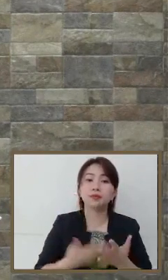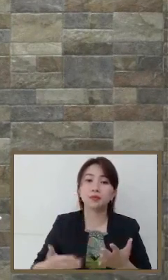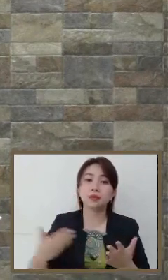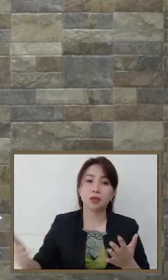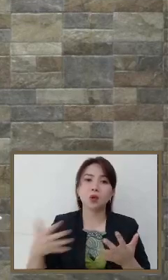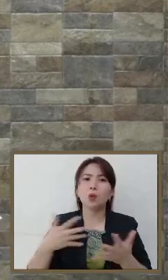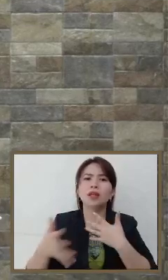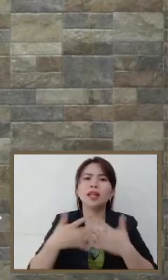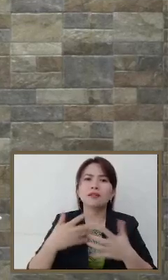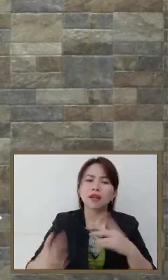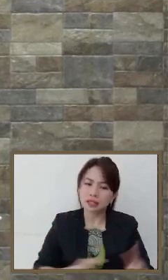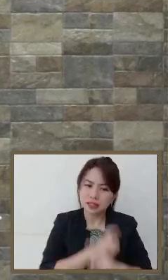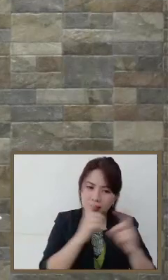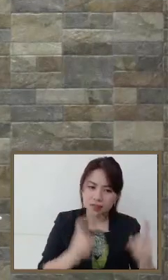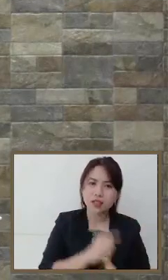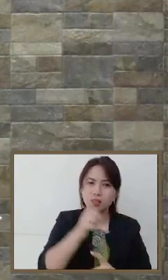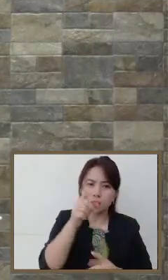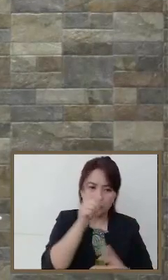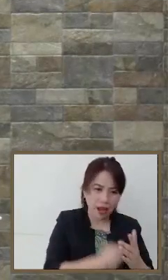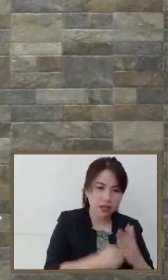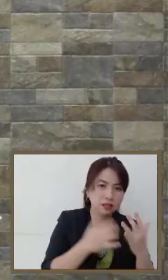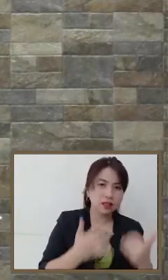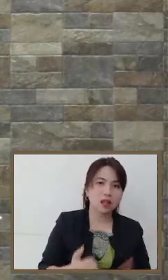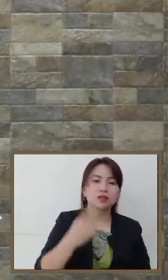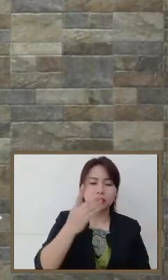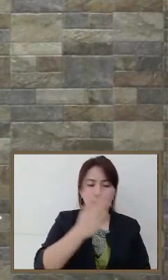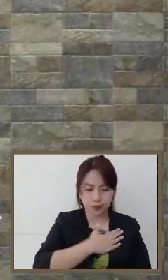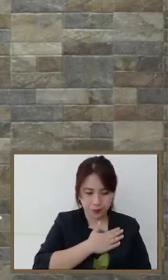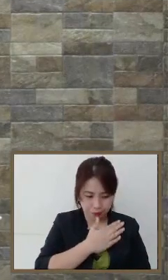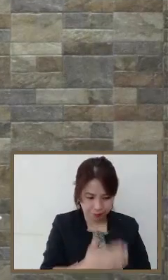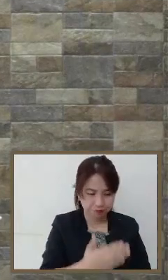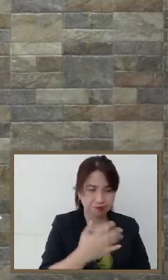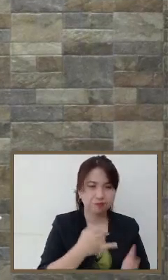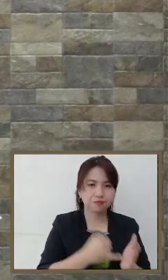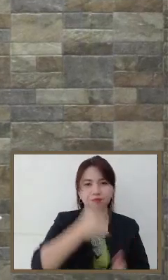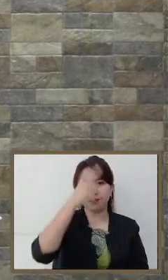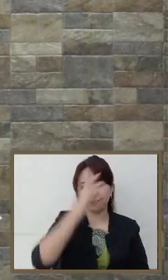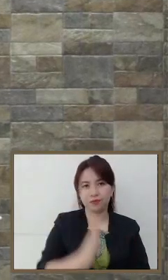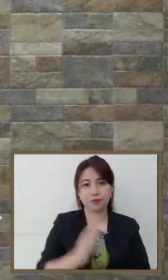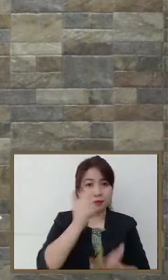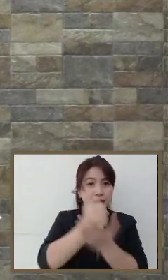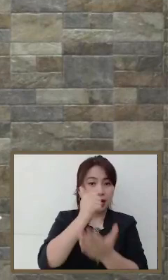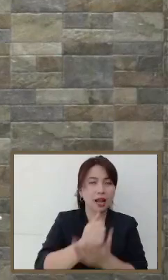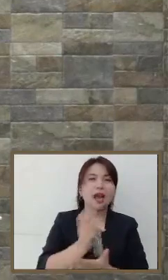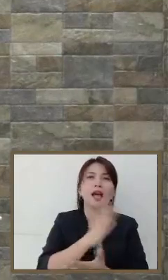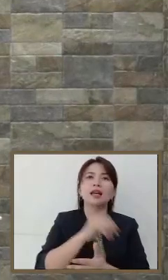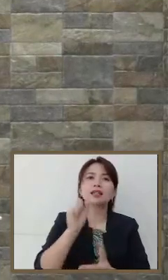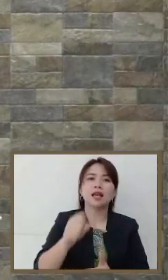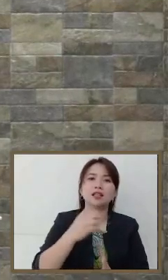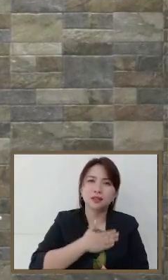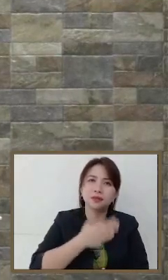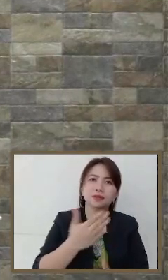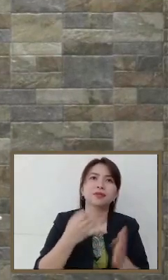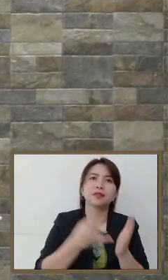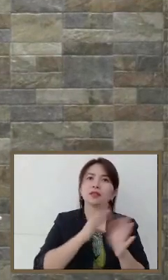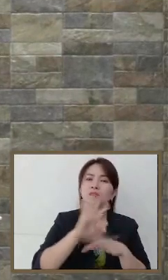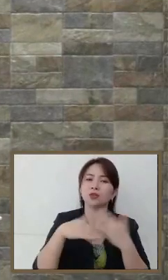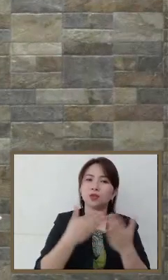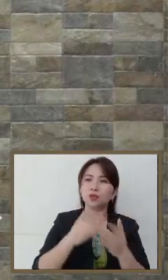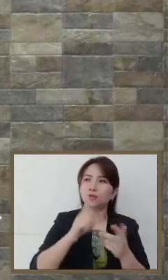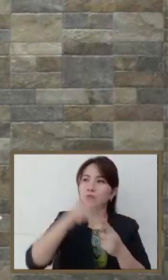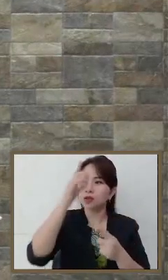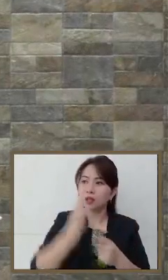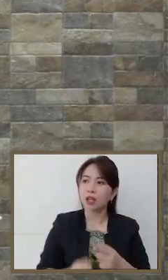ginagawa mo kasalanan na tinatago mo i-confess mo na sa Diyos Amen i-confess mo na sa Diyos Amen